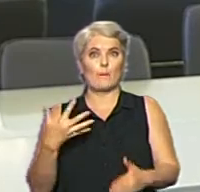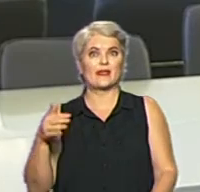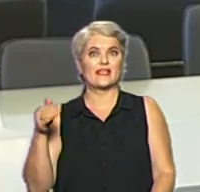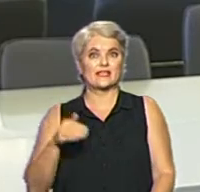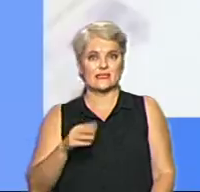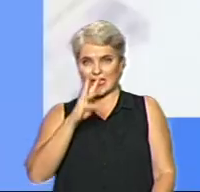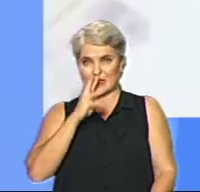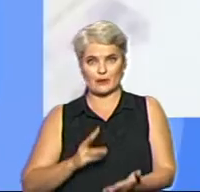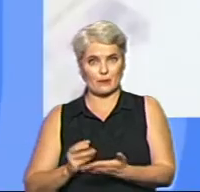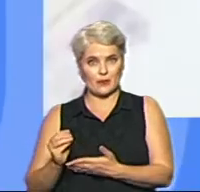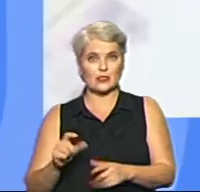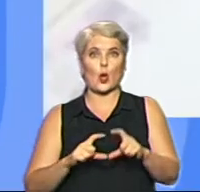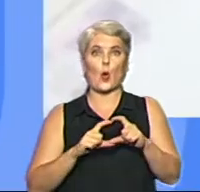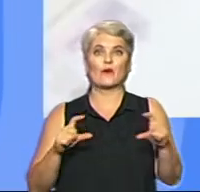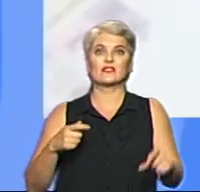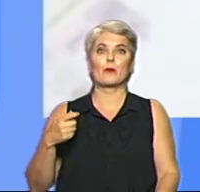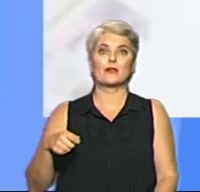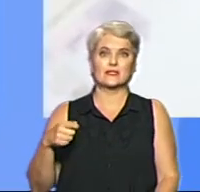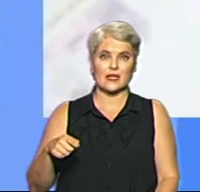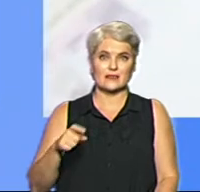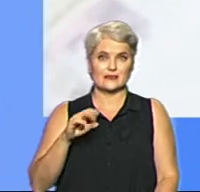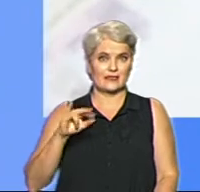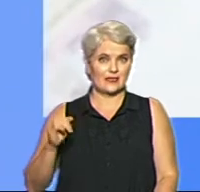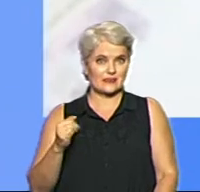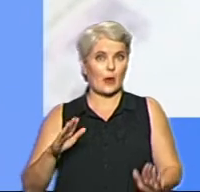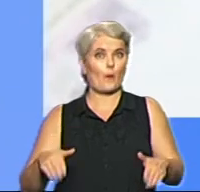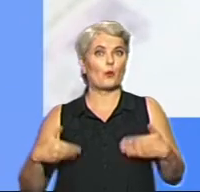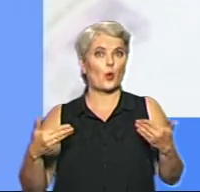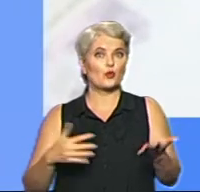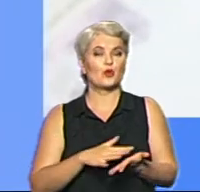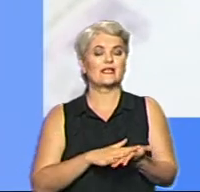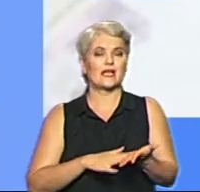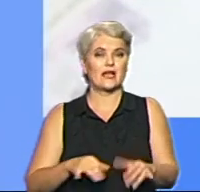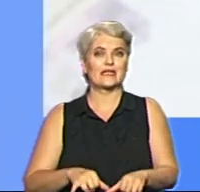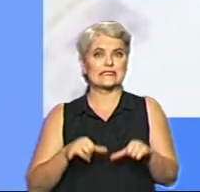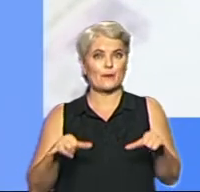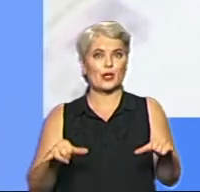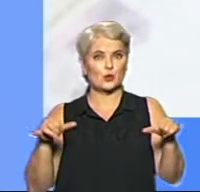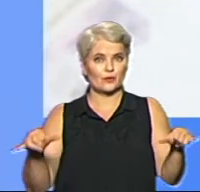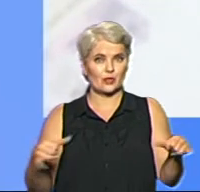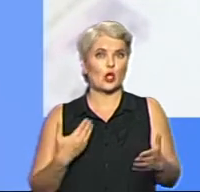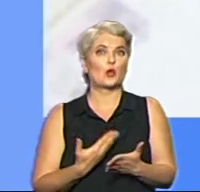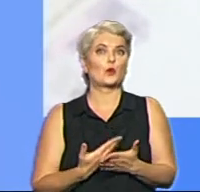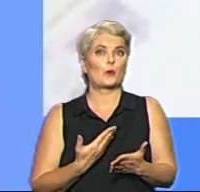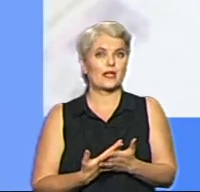плата, але Офіс Президента, зокрема Володимир Зеленський, пропонує і надалі її збільшувати. До